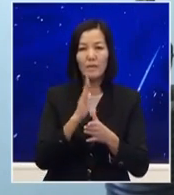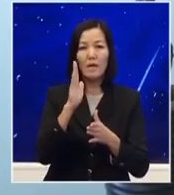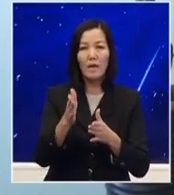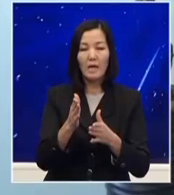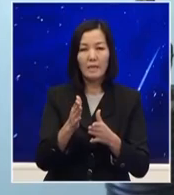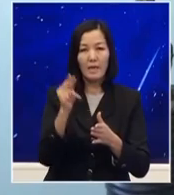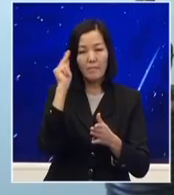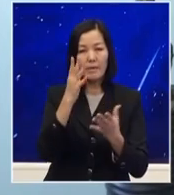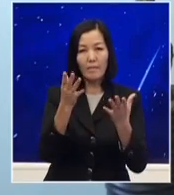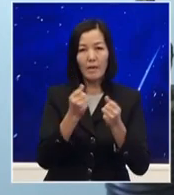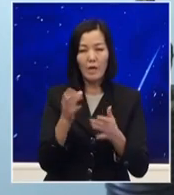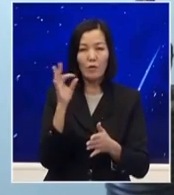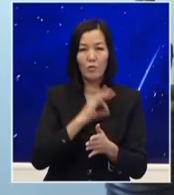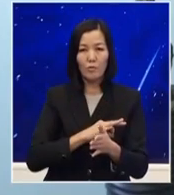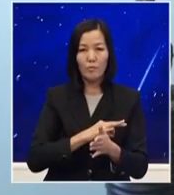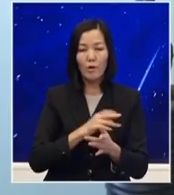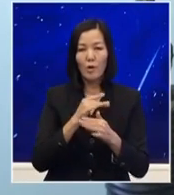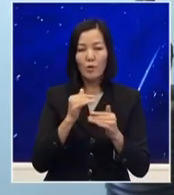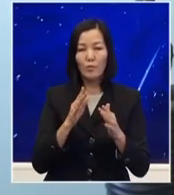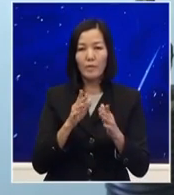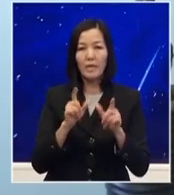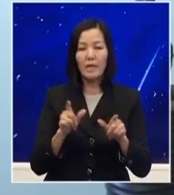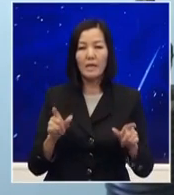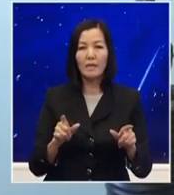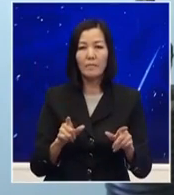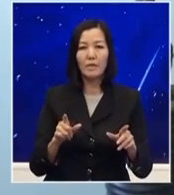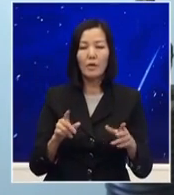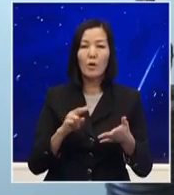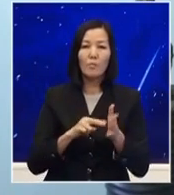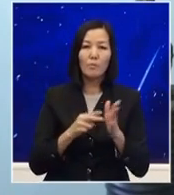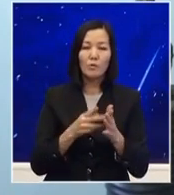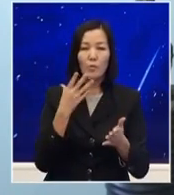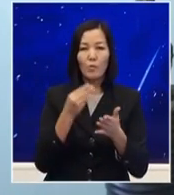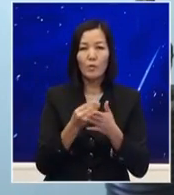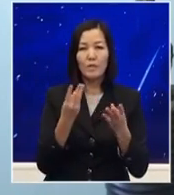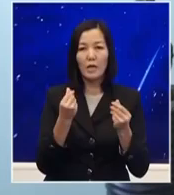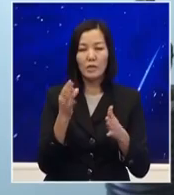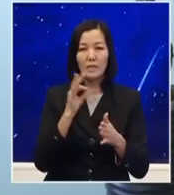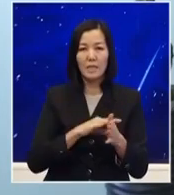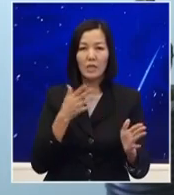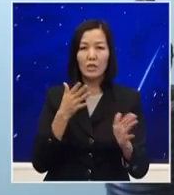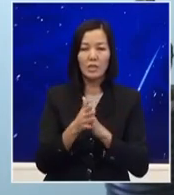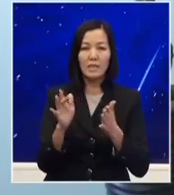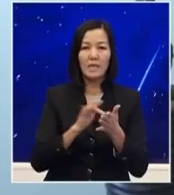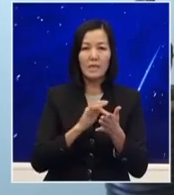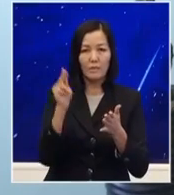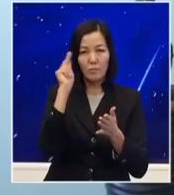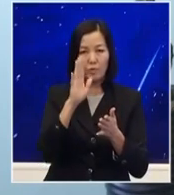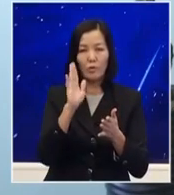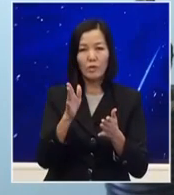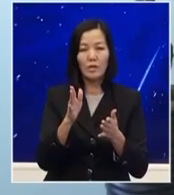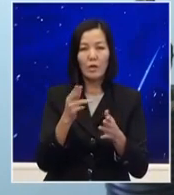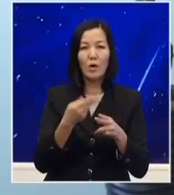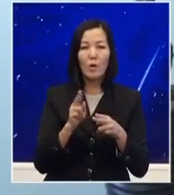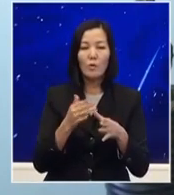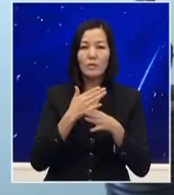осы білімнің барлығын қолданса, көптеген адамдар кем дегенде отбасыларда өз бюджетін, кіріс шығыстарын есептеуді үйренеді. Осы